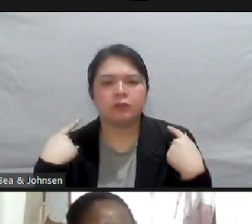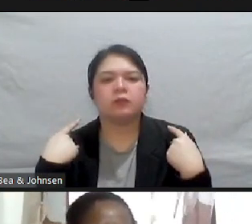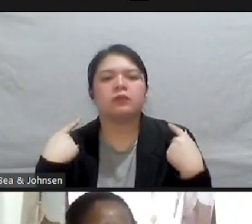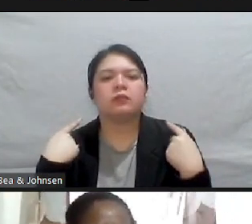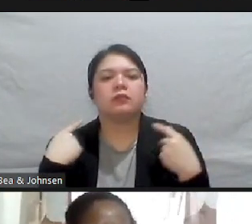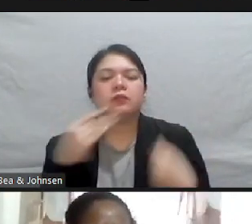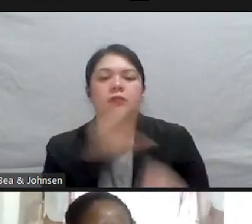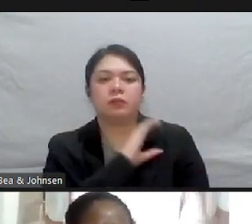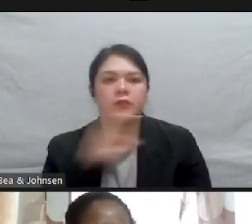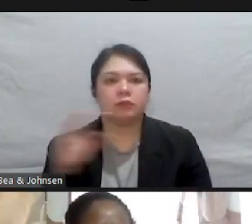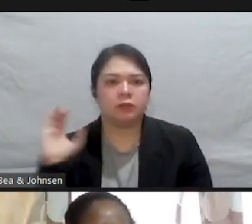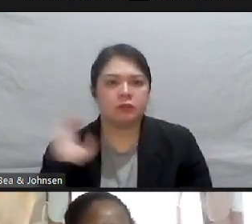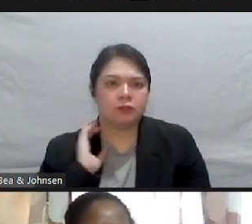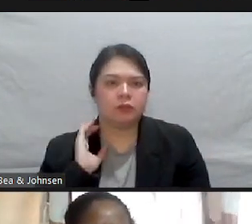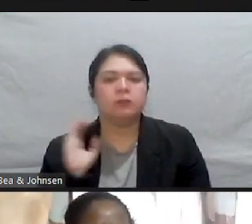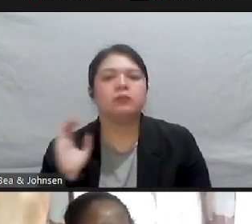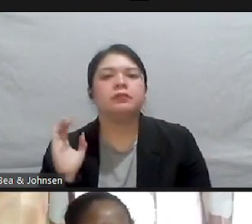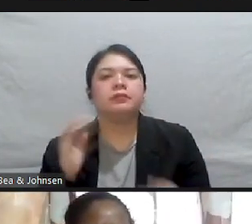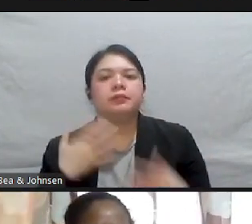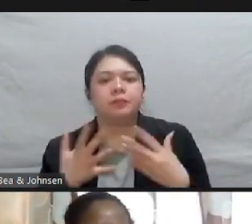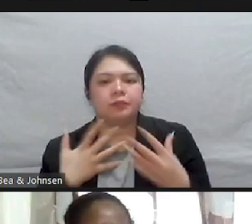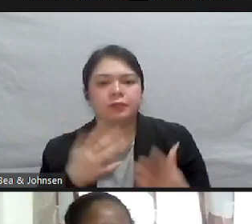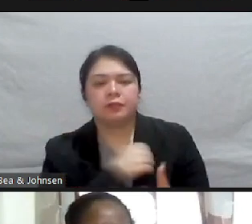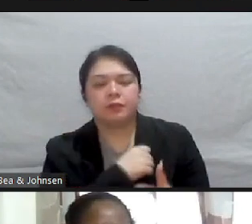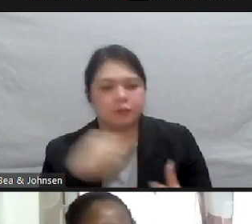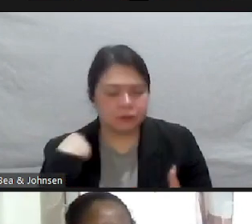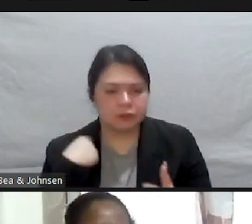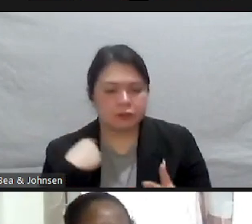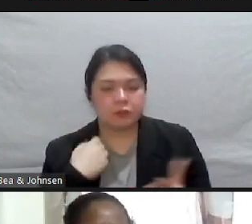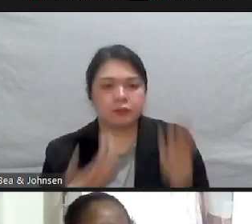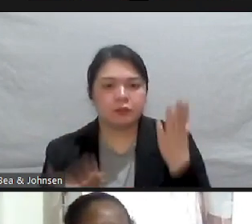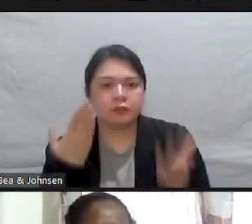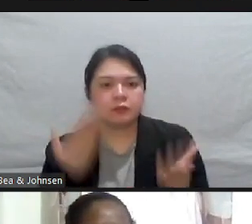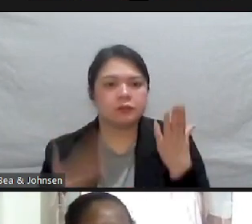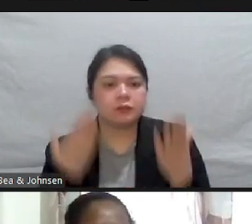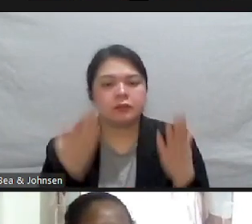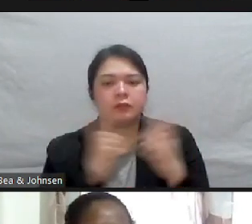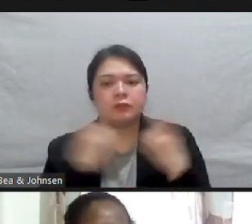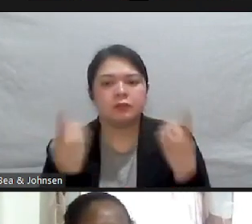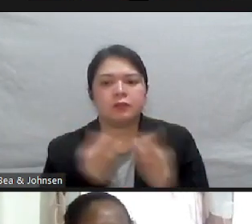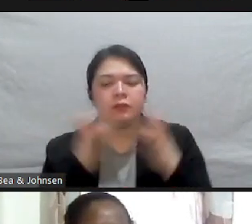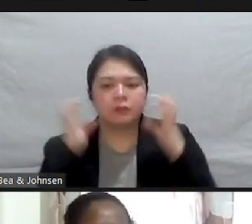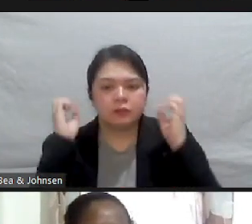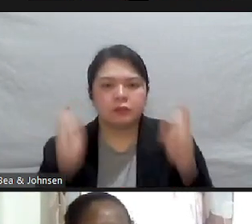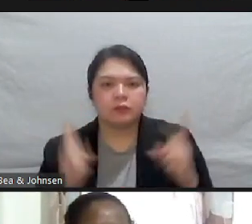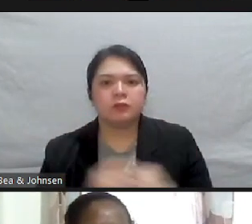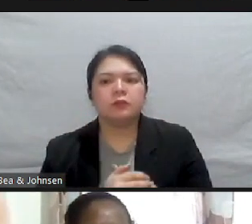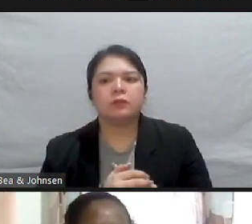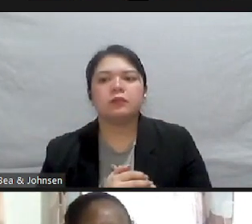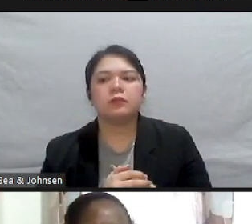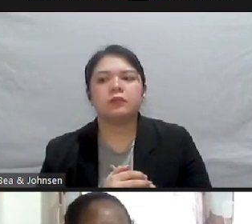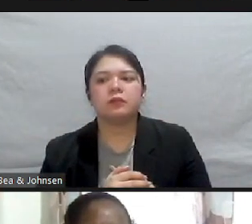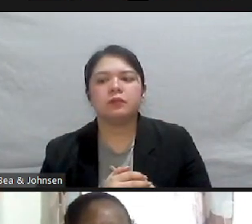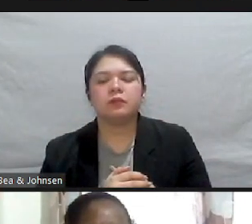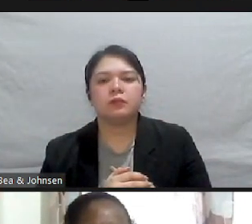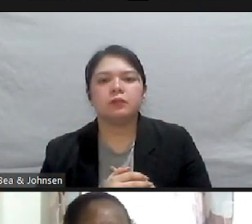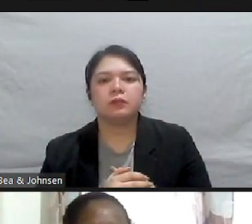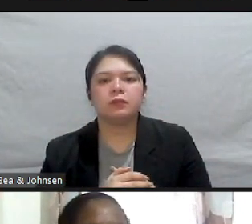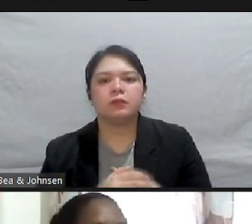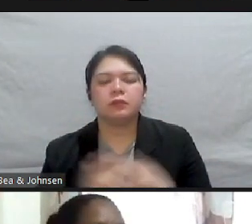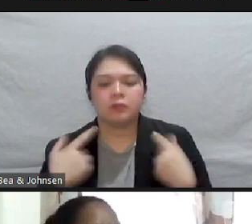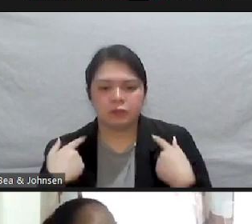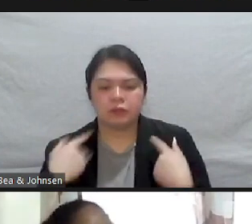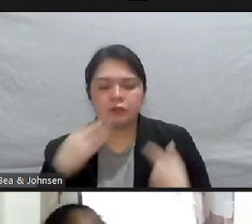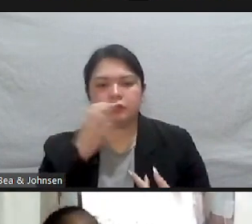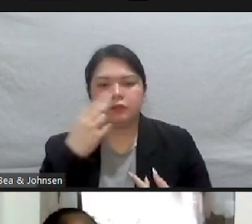Kongreso, no, at maging sa Senado. At siguro po sa Department of Education at sa CHED,